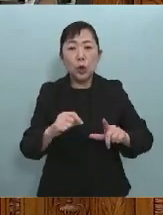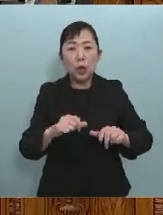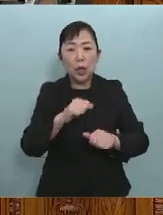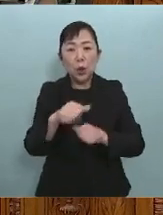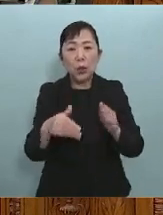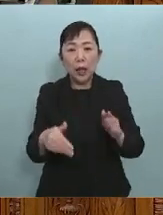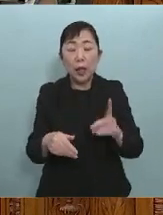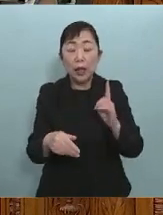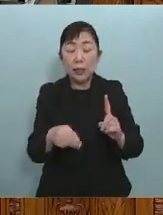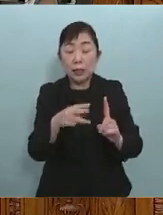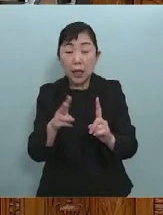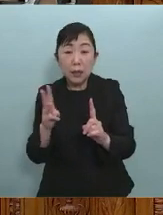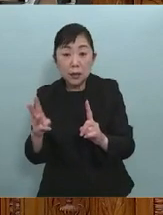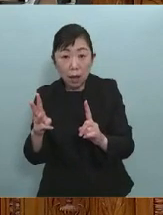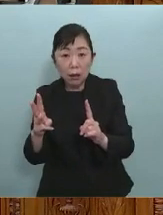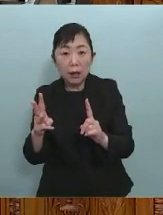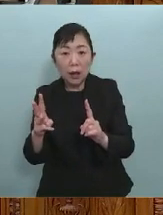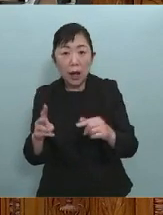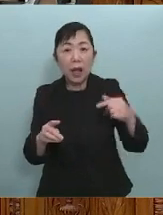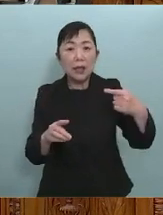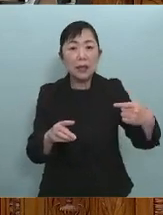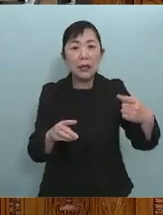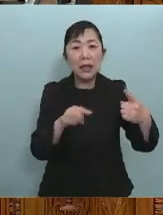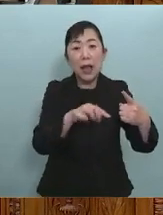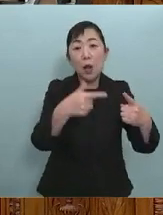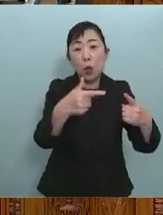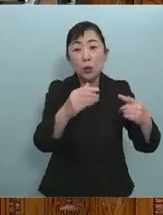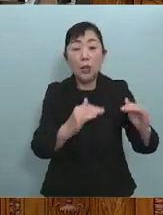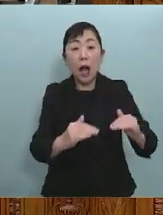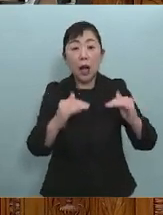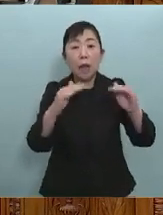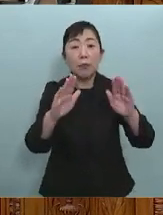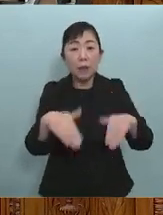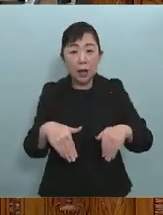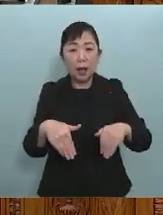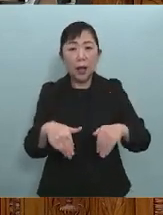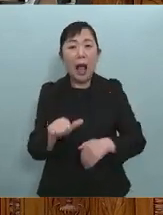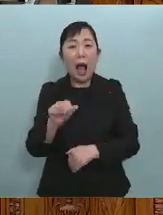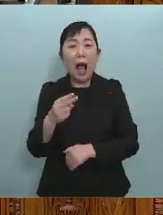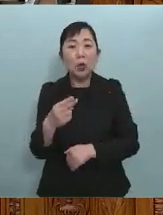1.3から1.6に向上しましたというような